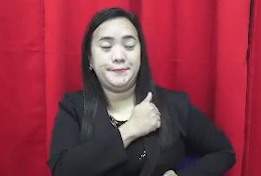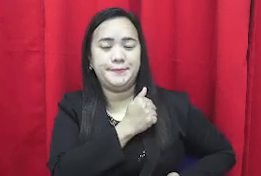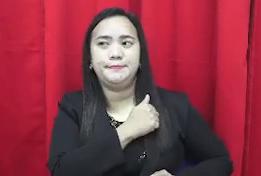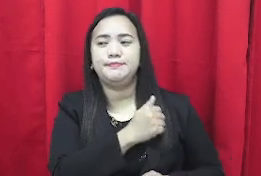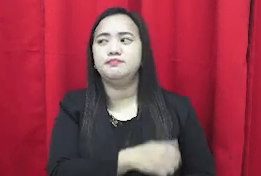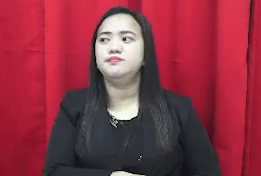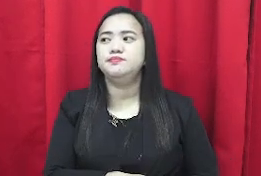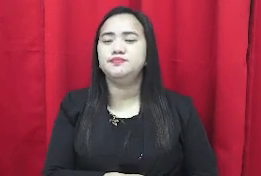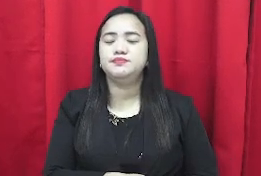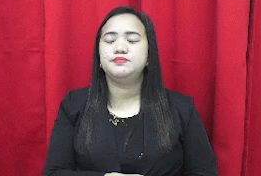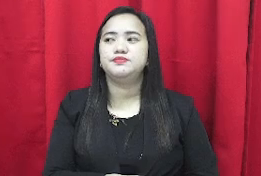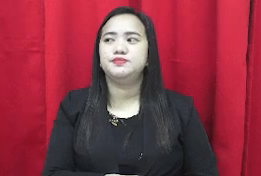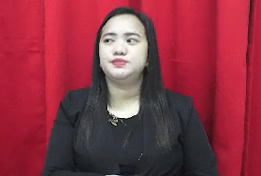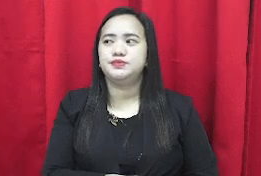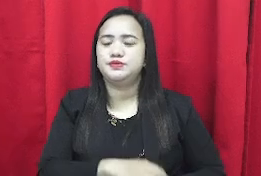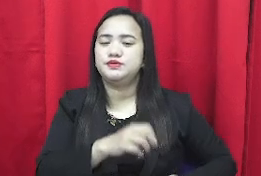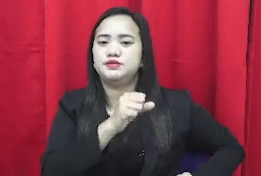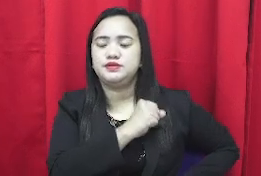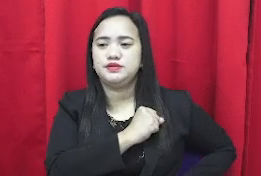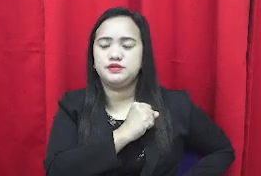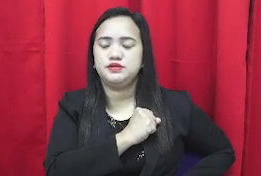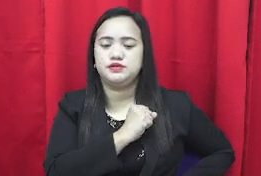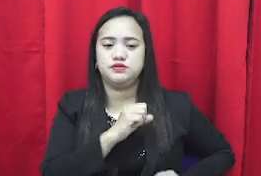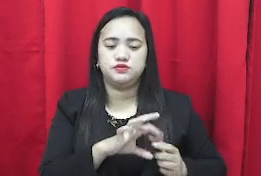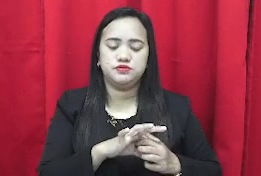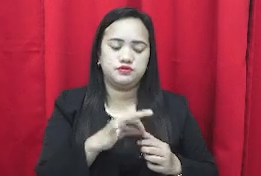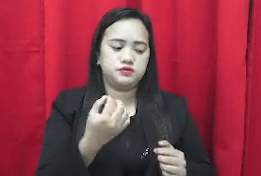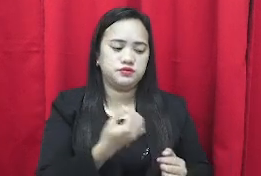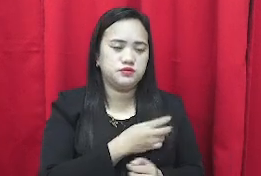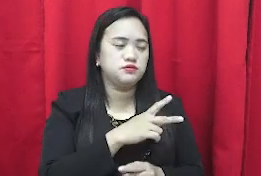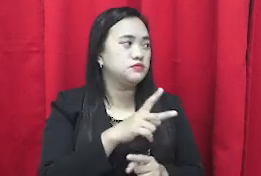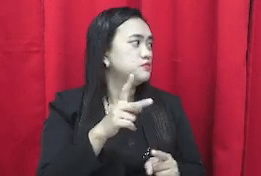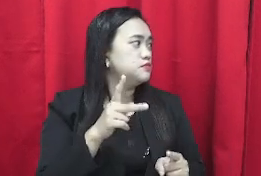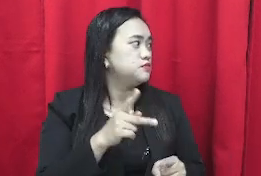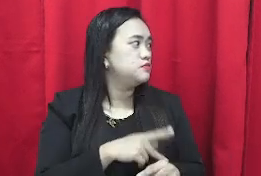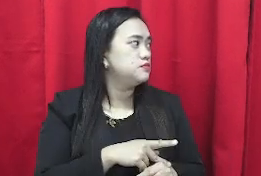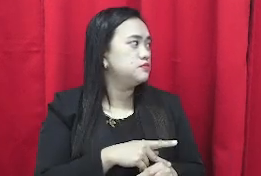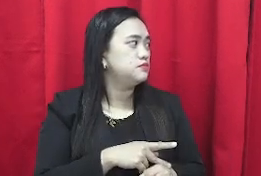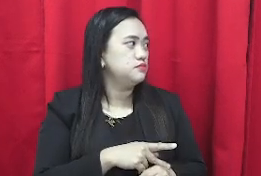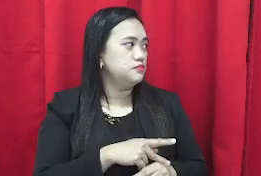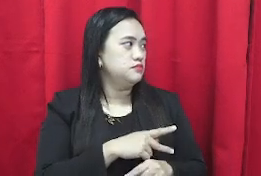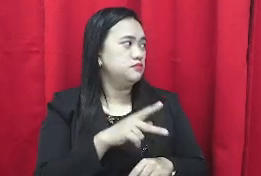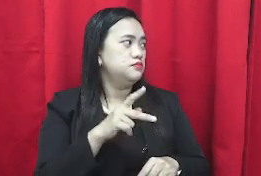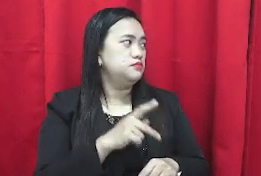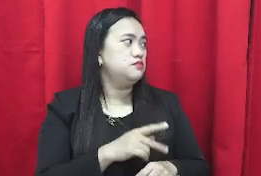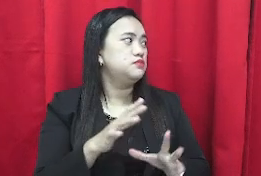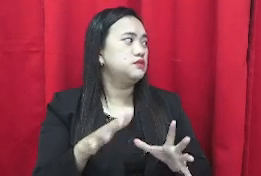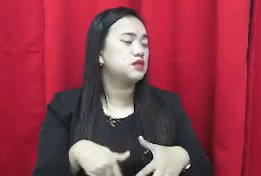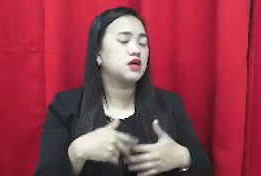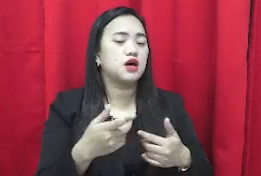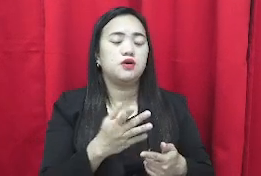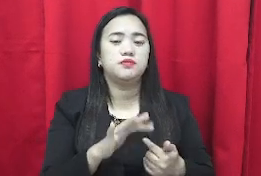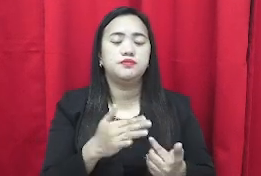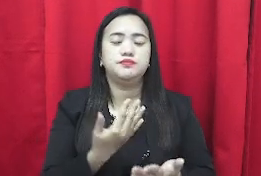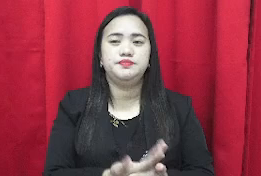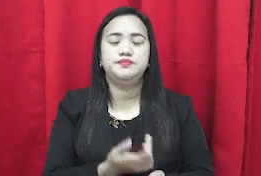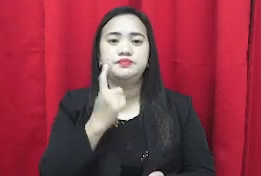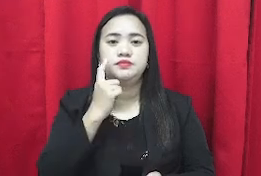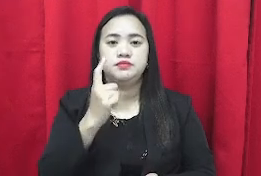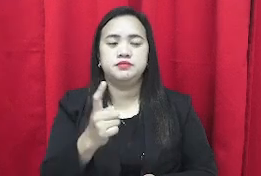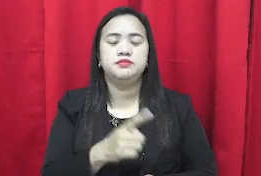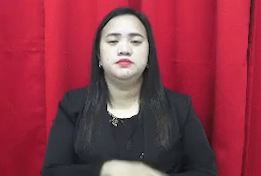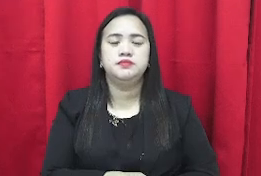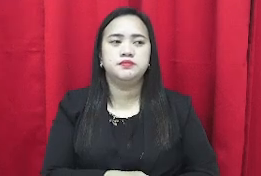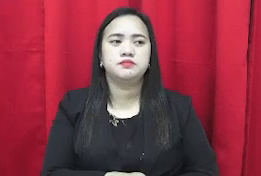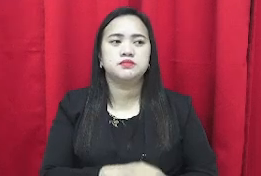a yan ng ating bayang Pilipinas yan Paano mo ngayon maisasabi sa amin kung bakit